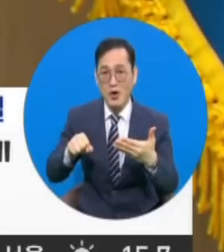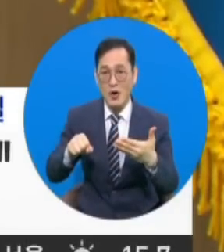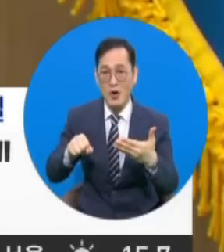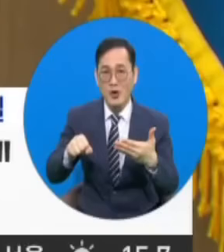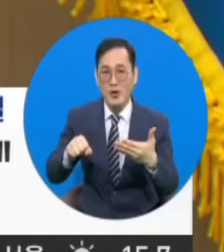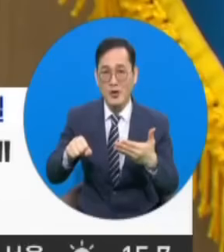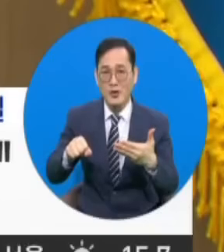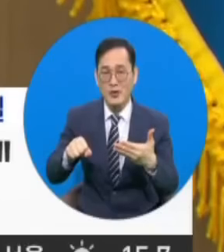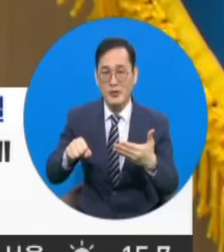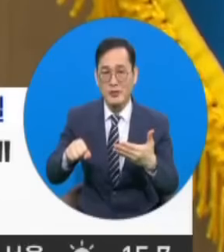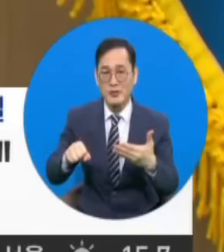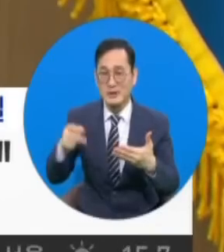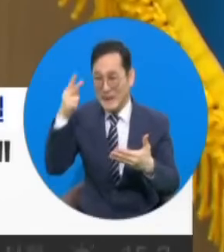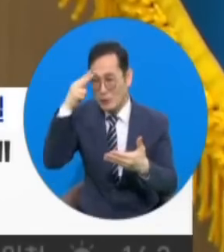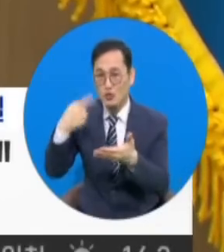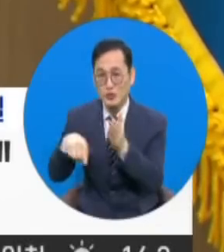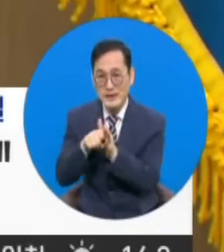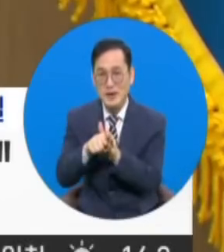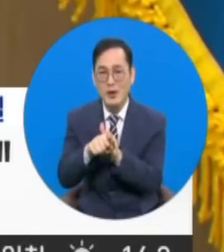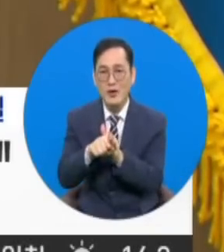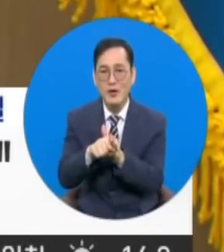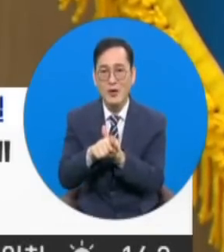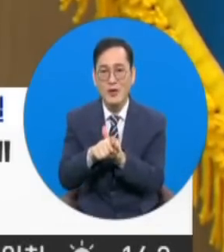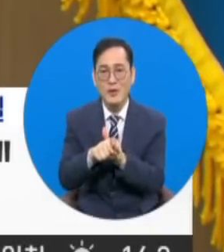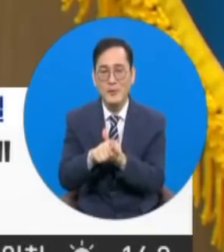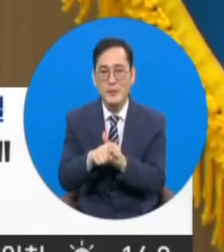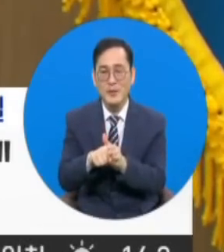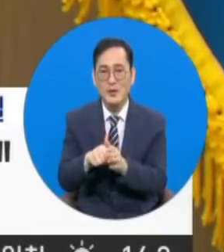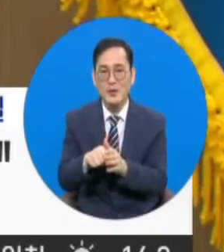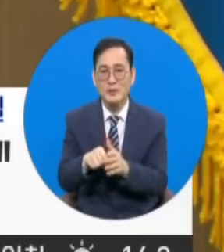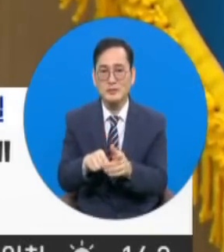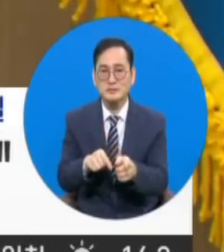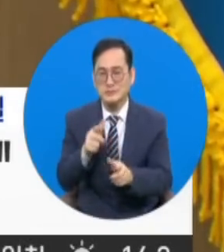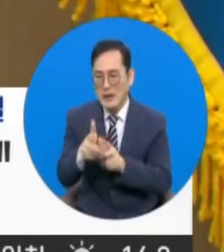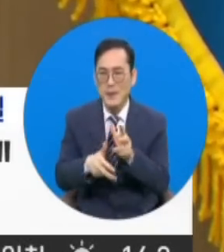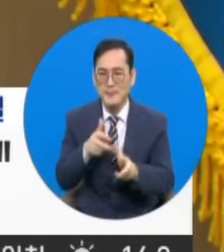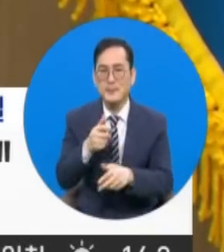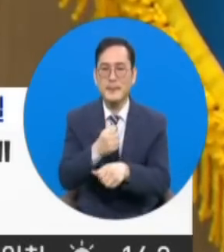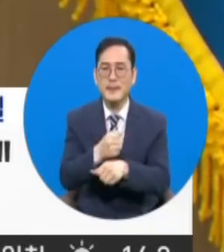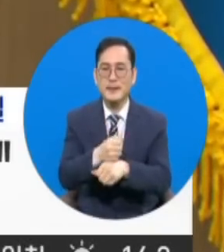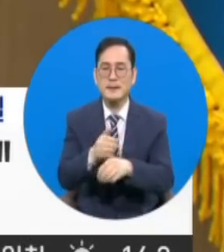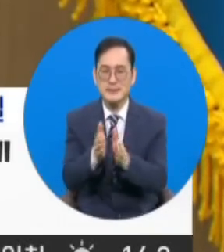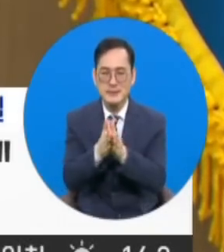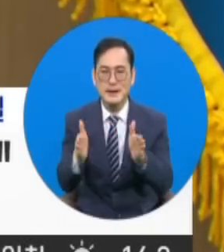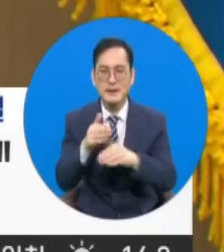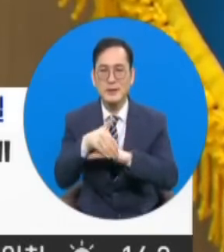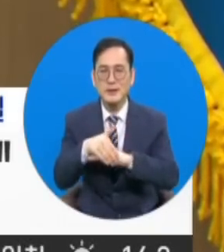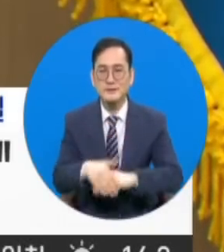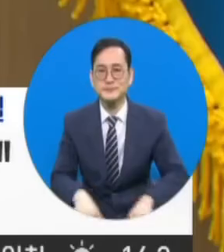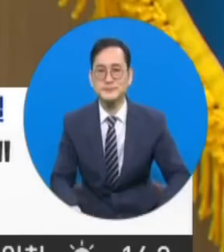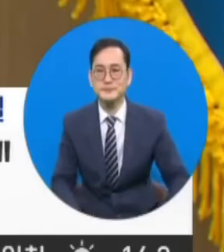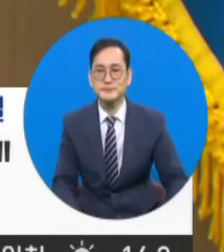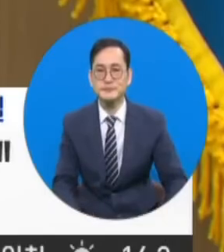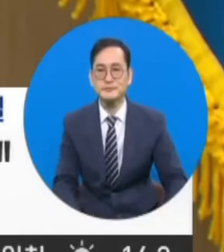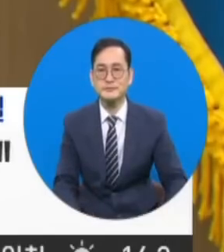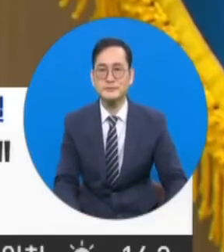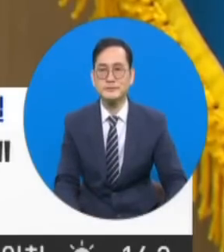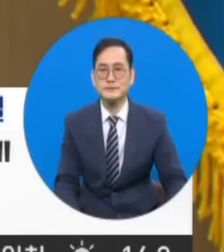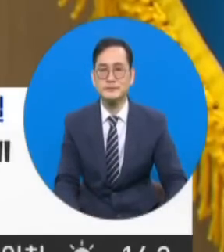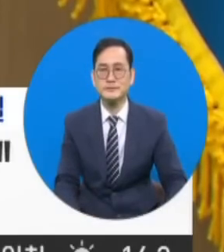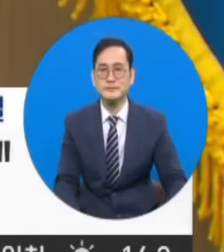s-oil 샤잉 프로젝트 기공식을 가졌습니다 특히 올해 1월 UA 국빈